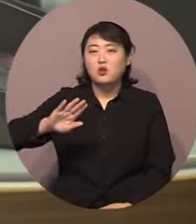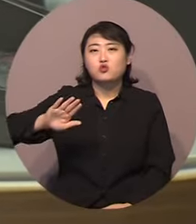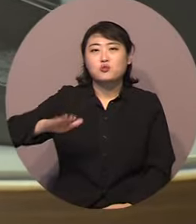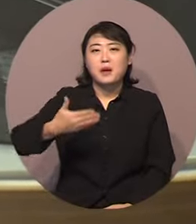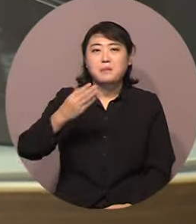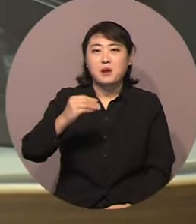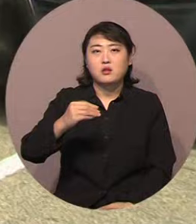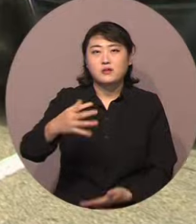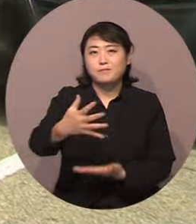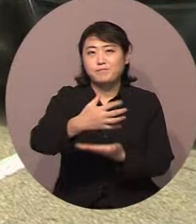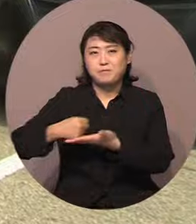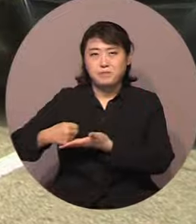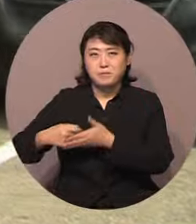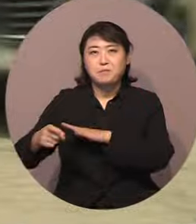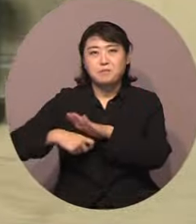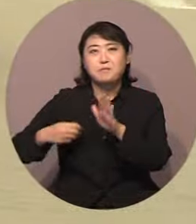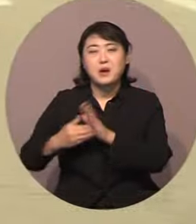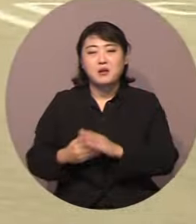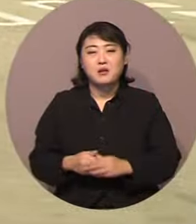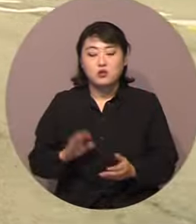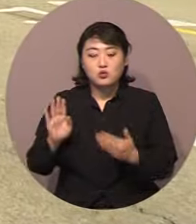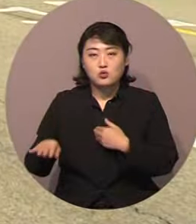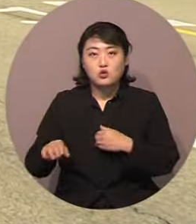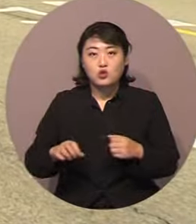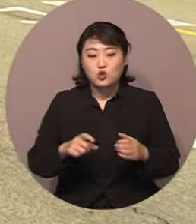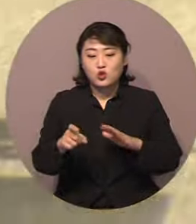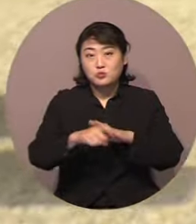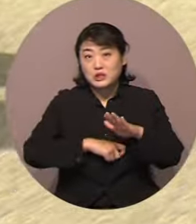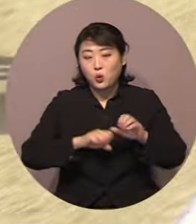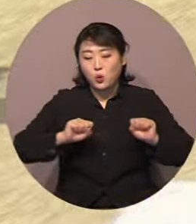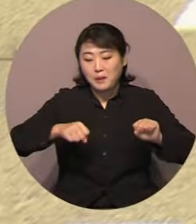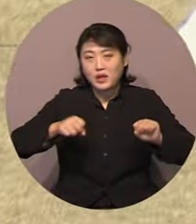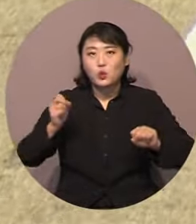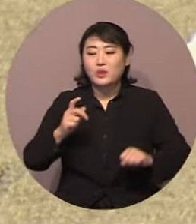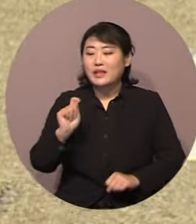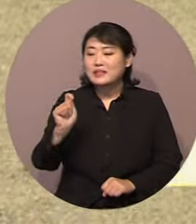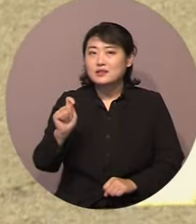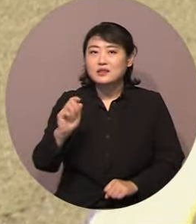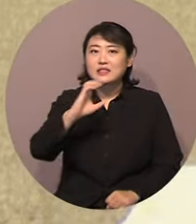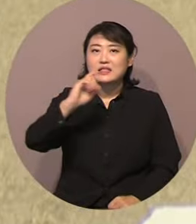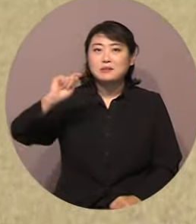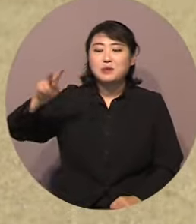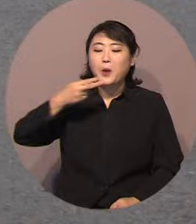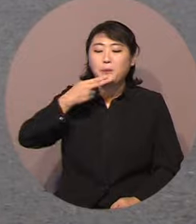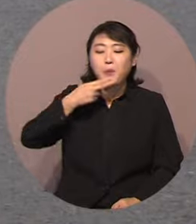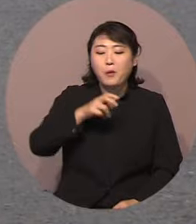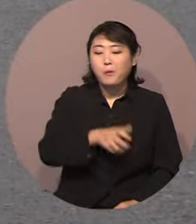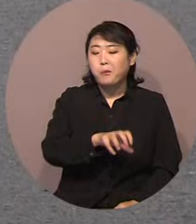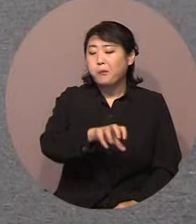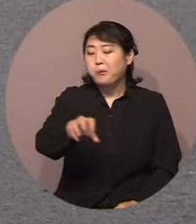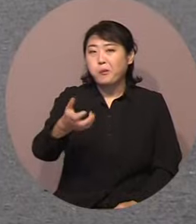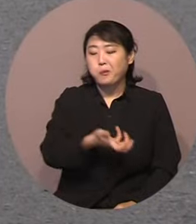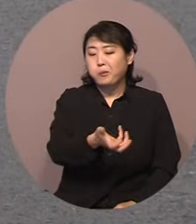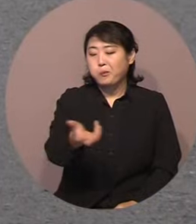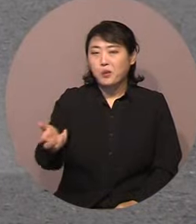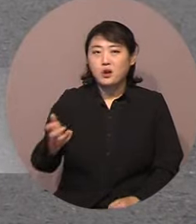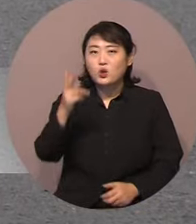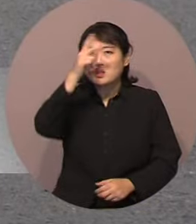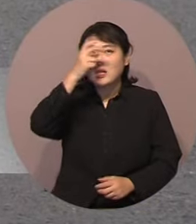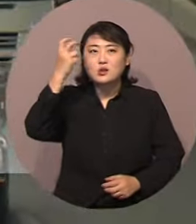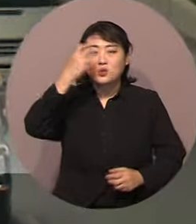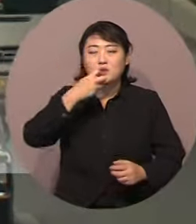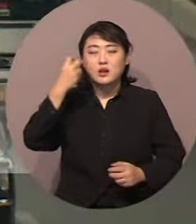원을 빼앗았습니다 범행 이후 훔친 오토바이와 택시로 CCTV 없는 곳을 골라 달아나며 수사에 혼선을